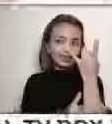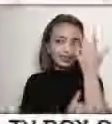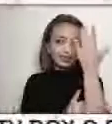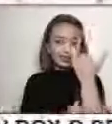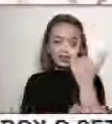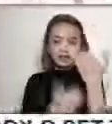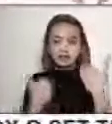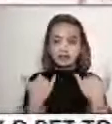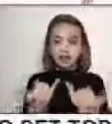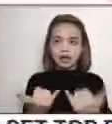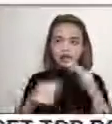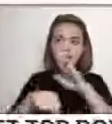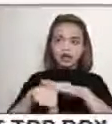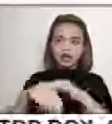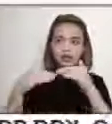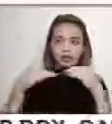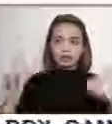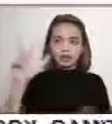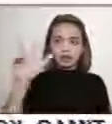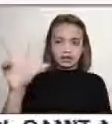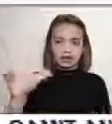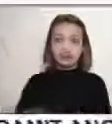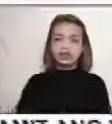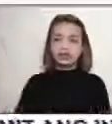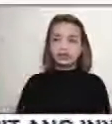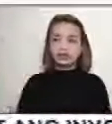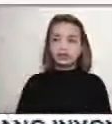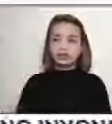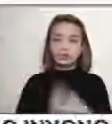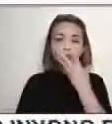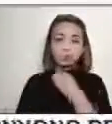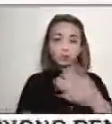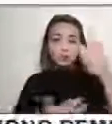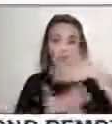para sa Morning Show ng Bayan, ang Rise and Shine, Pilipinas!